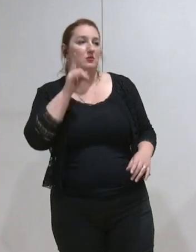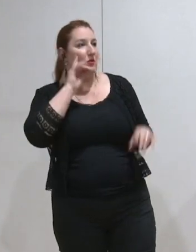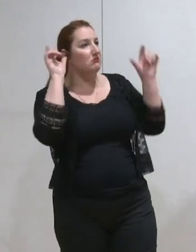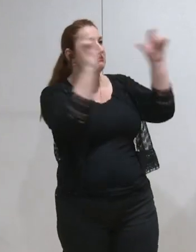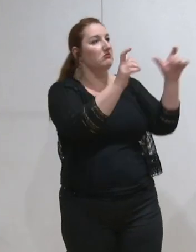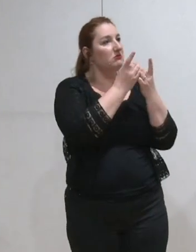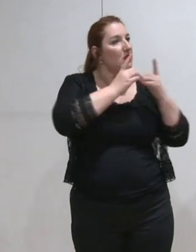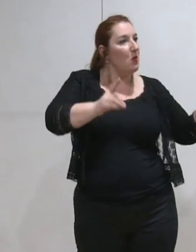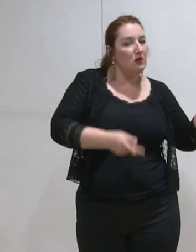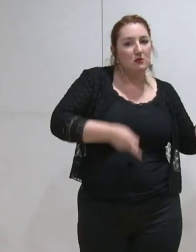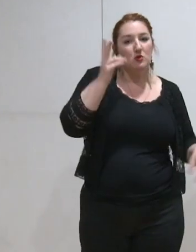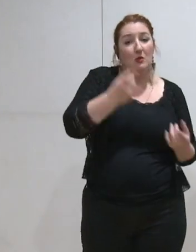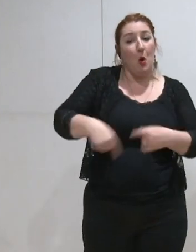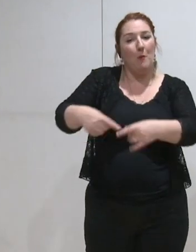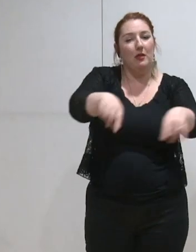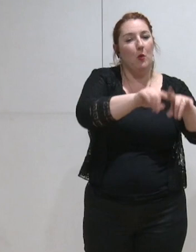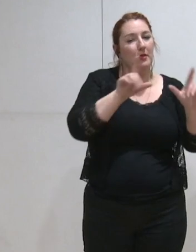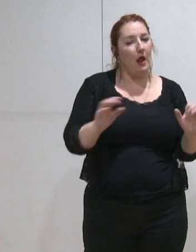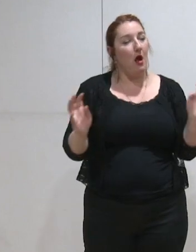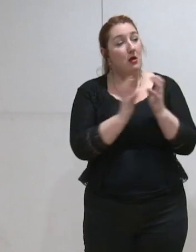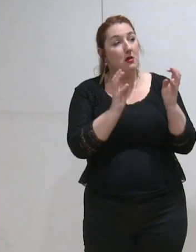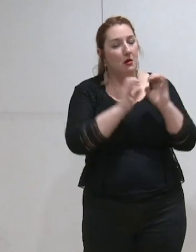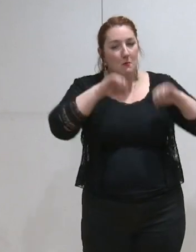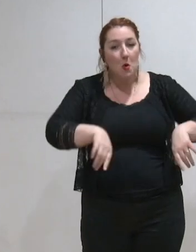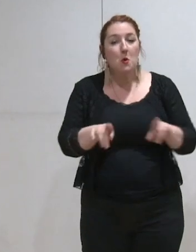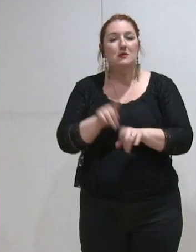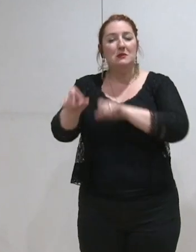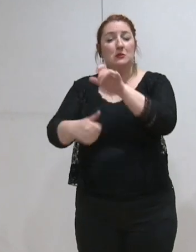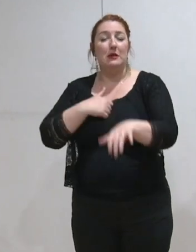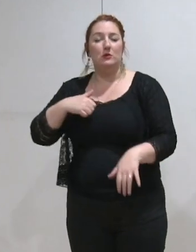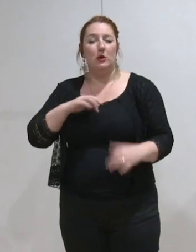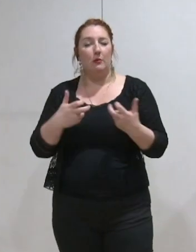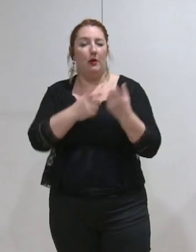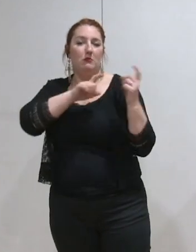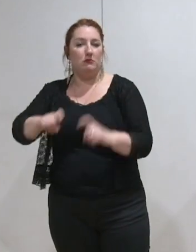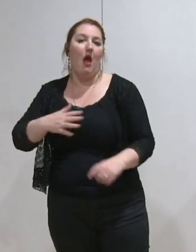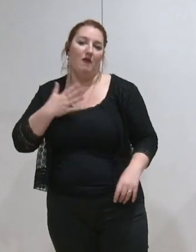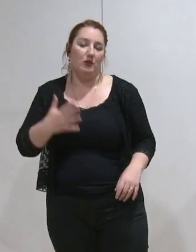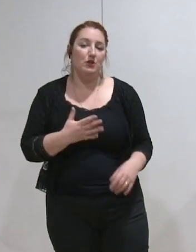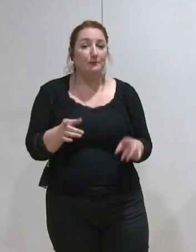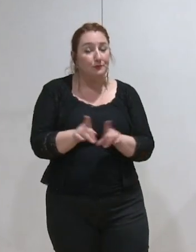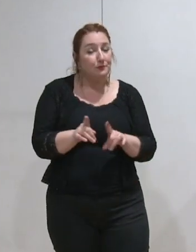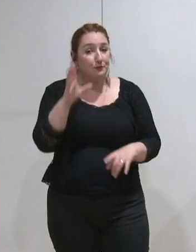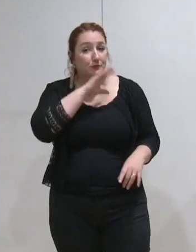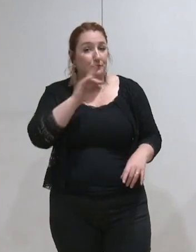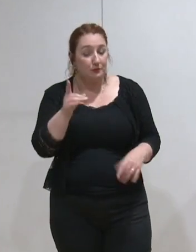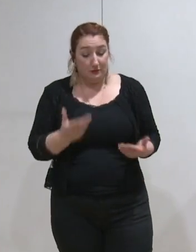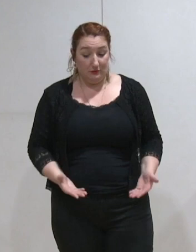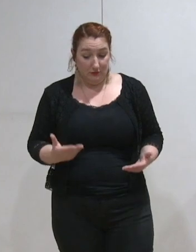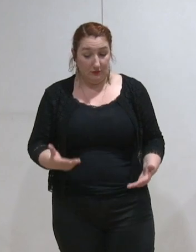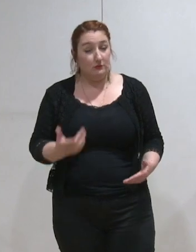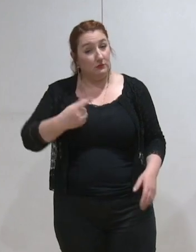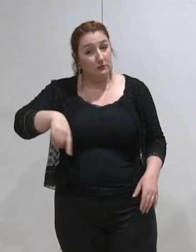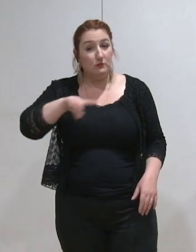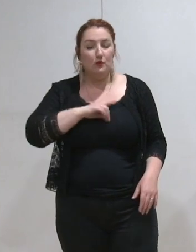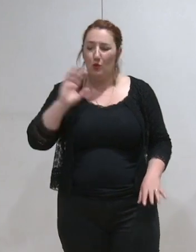d'usagers et une baisse des prix pour les particuliers par ailleurs je vous rappelle que nous allons même en ce moment plus loin que